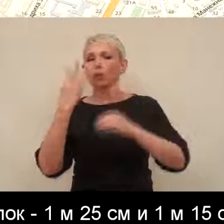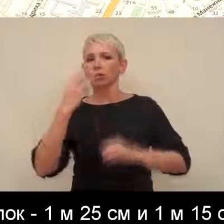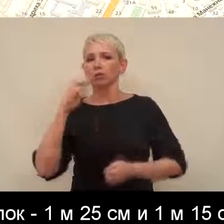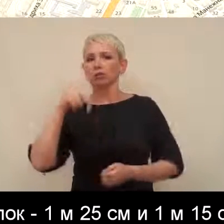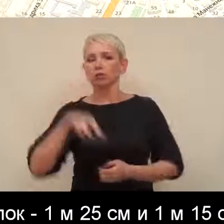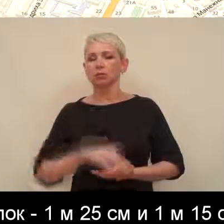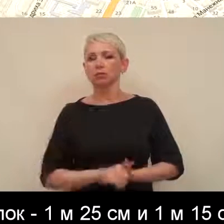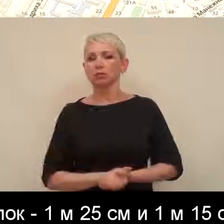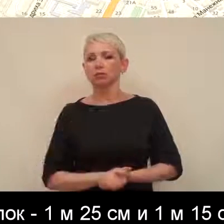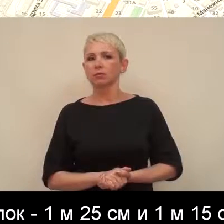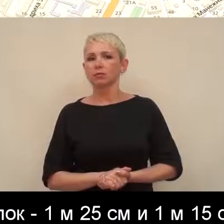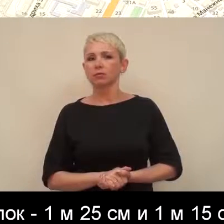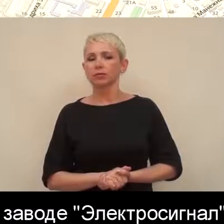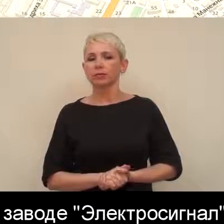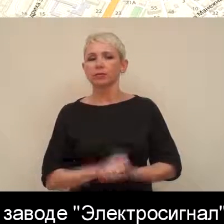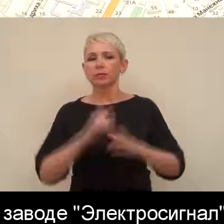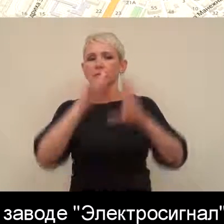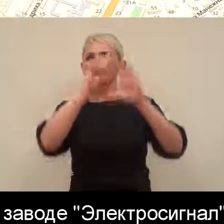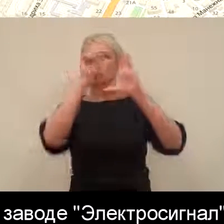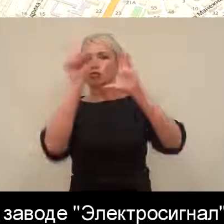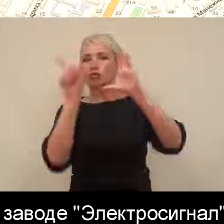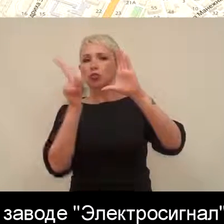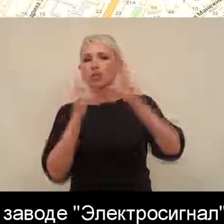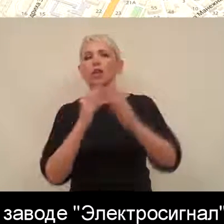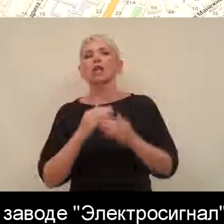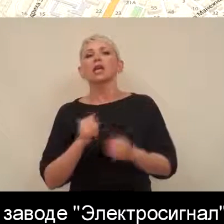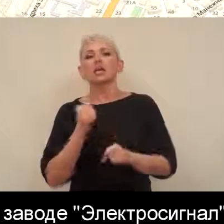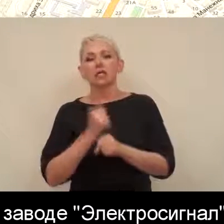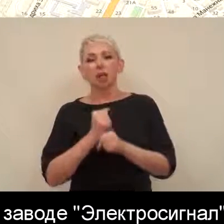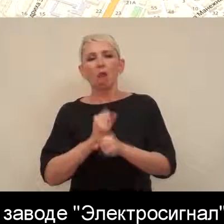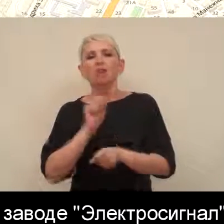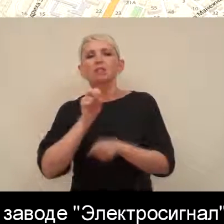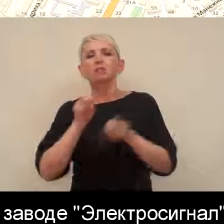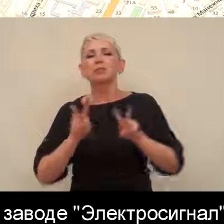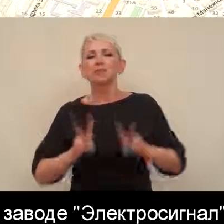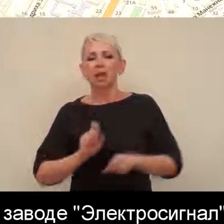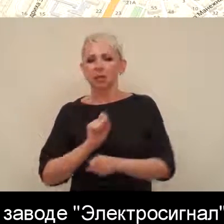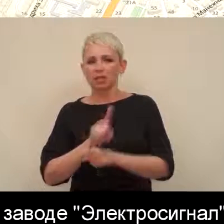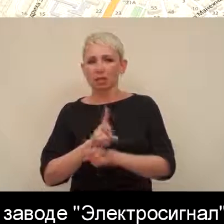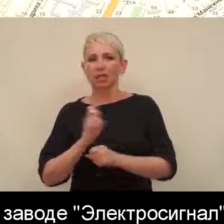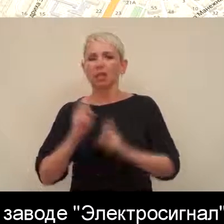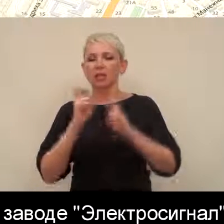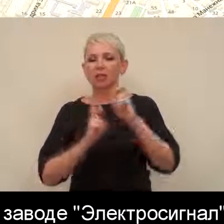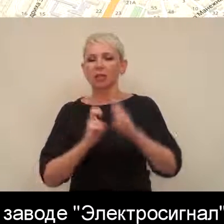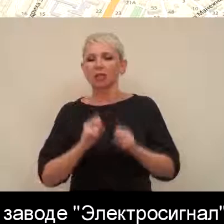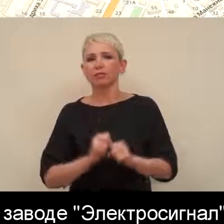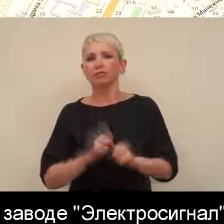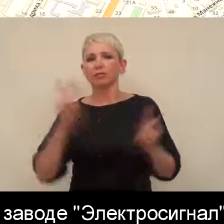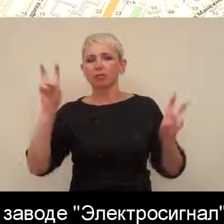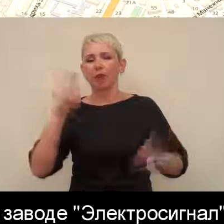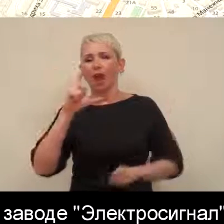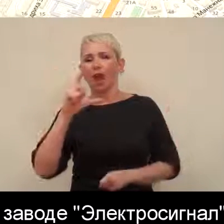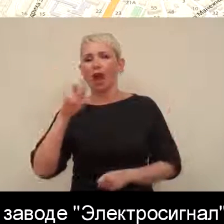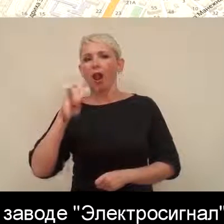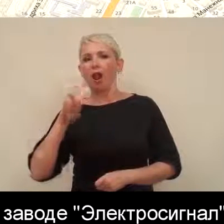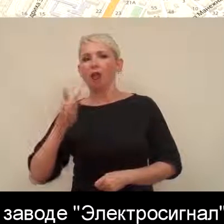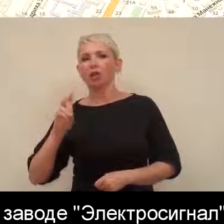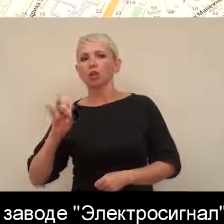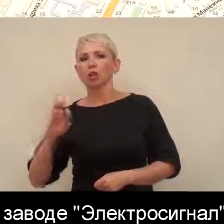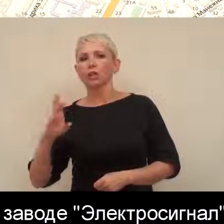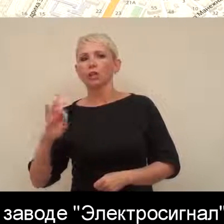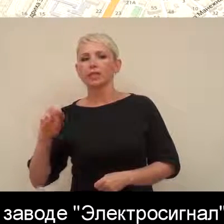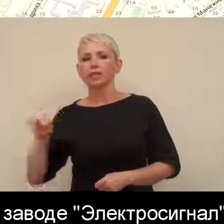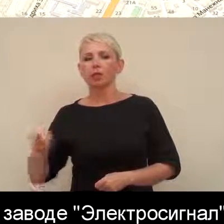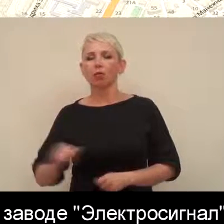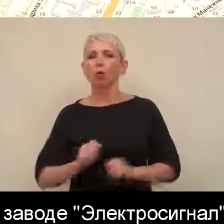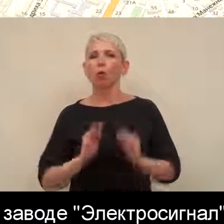30 сантиметров. Часы изготовлены по специальному заказу на заводе «Электросигнал».